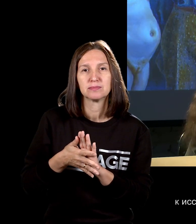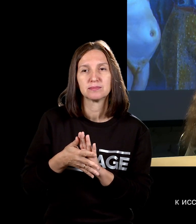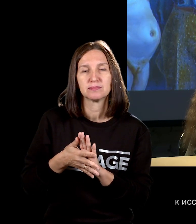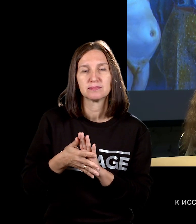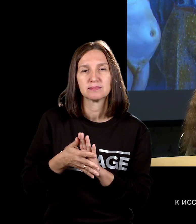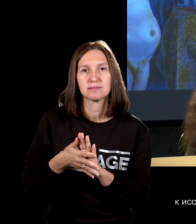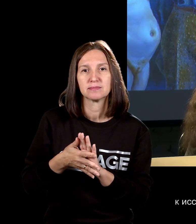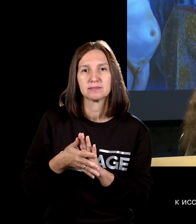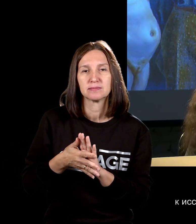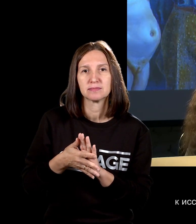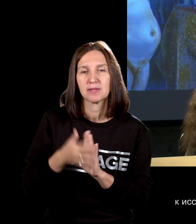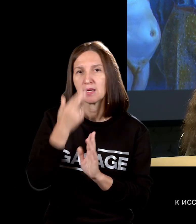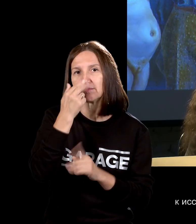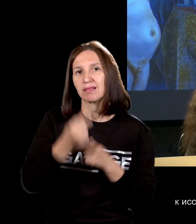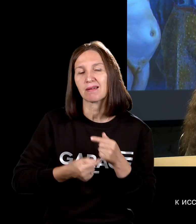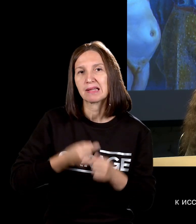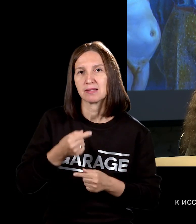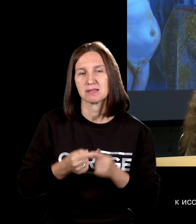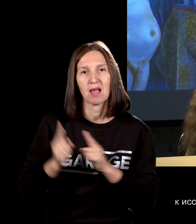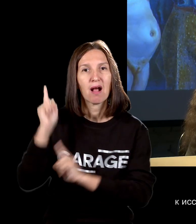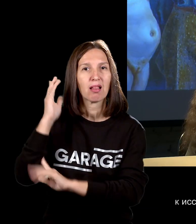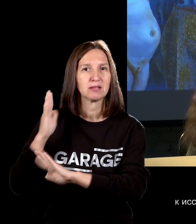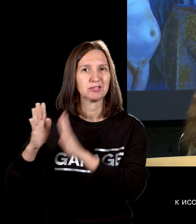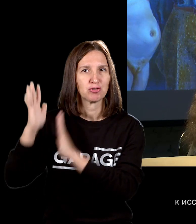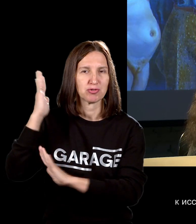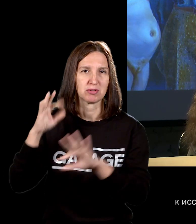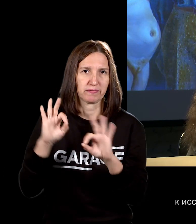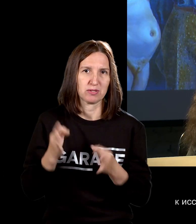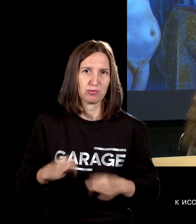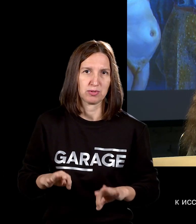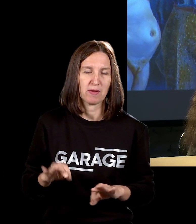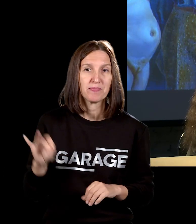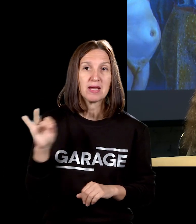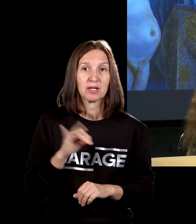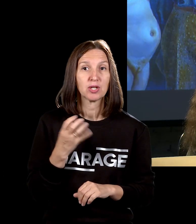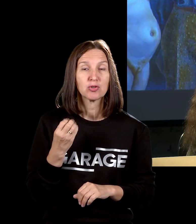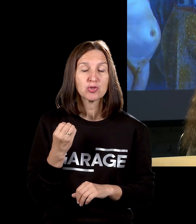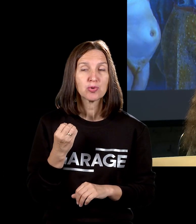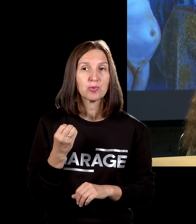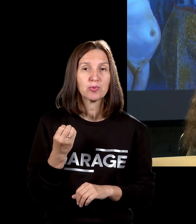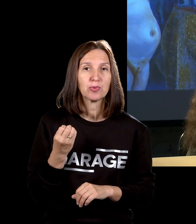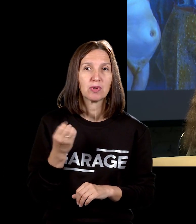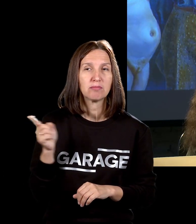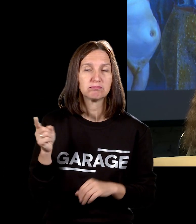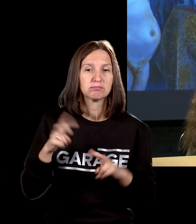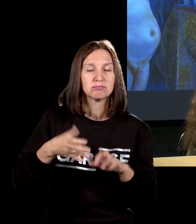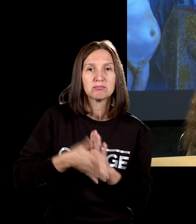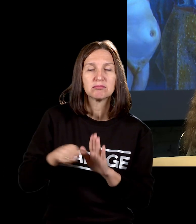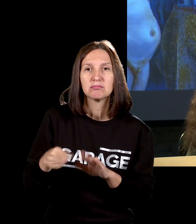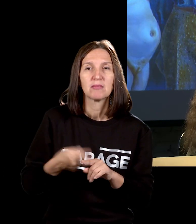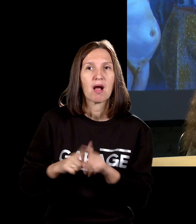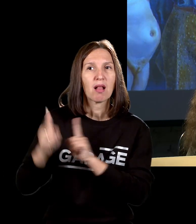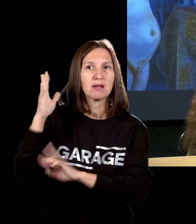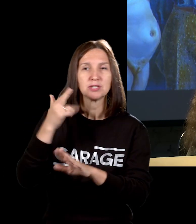к исследованию традиции, к исследованию классической традиции в искусстве и к тому, что же так, чем же на самом деле эта